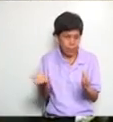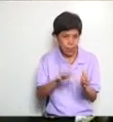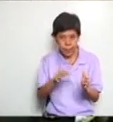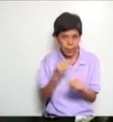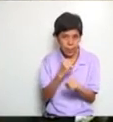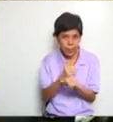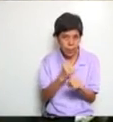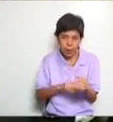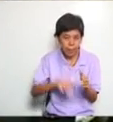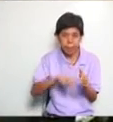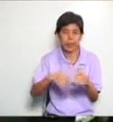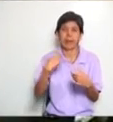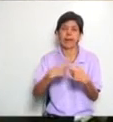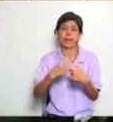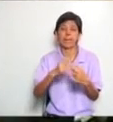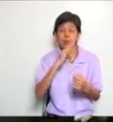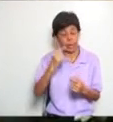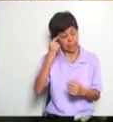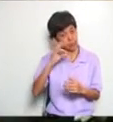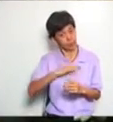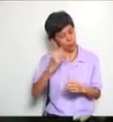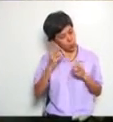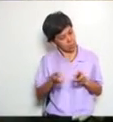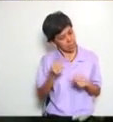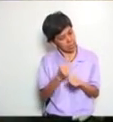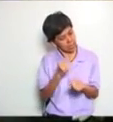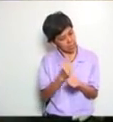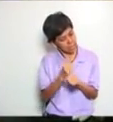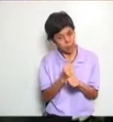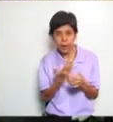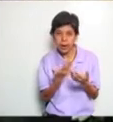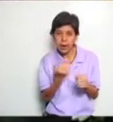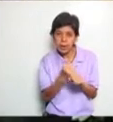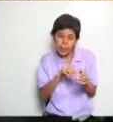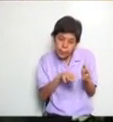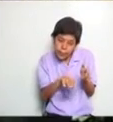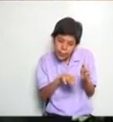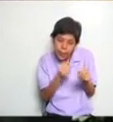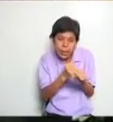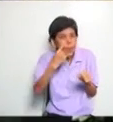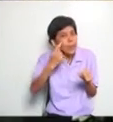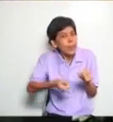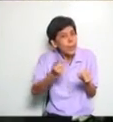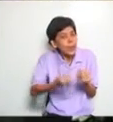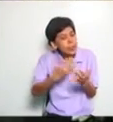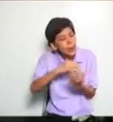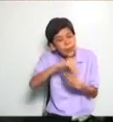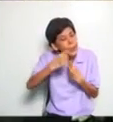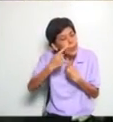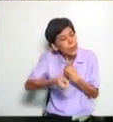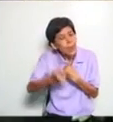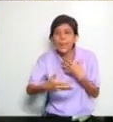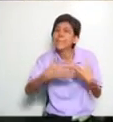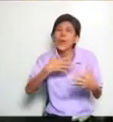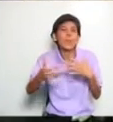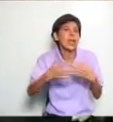ไม่ต้เพิ